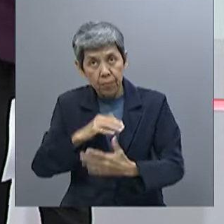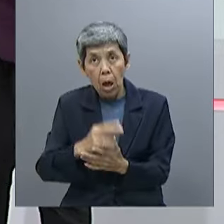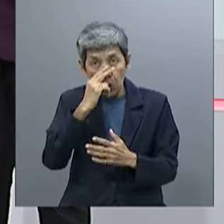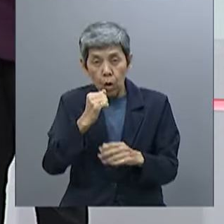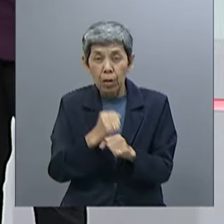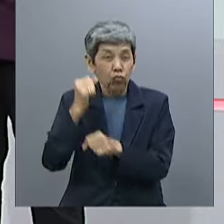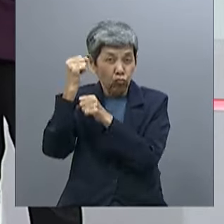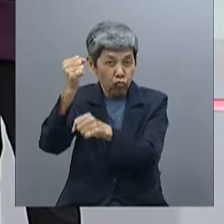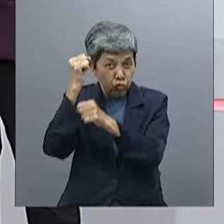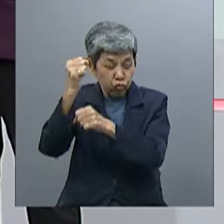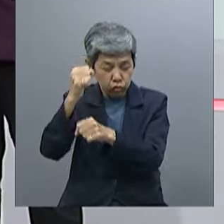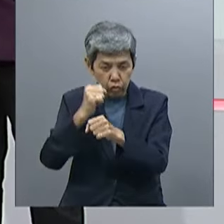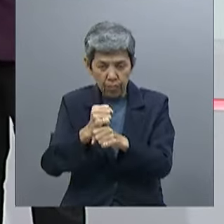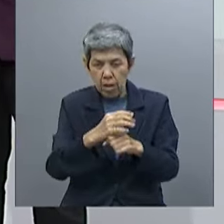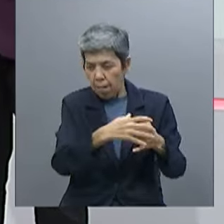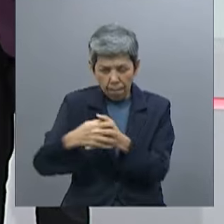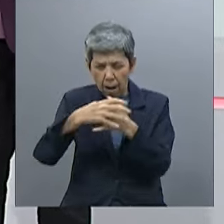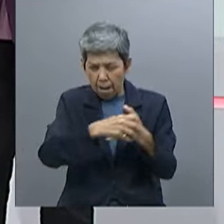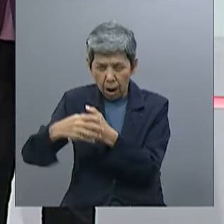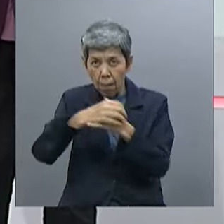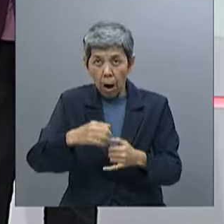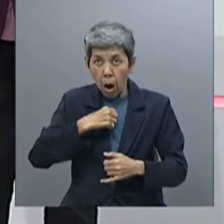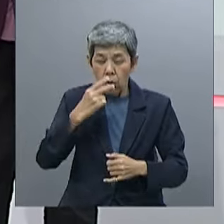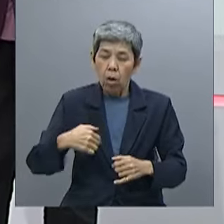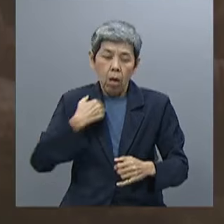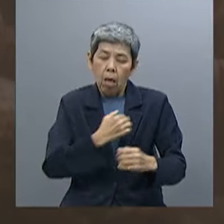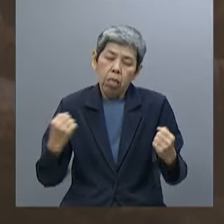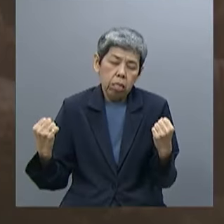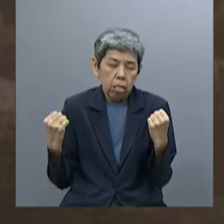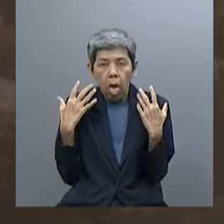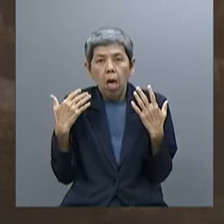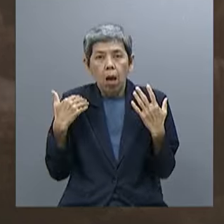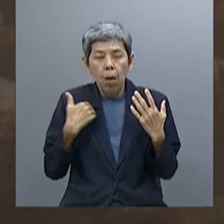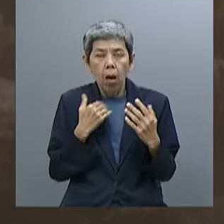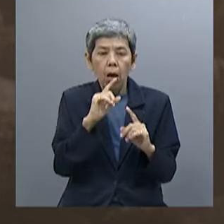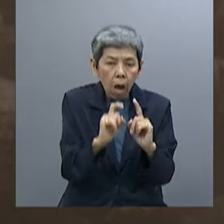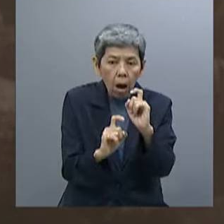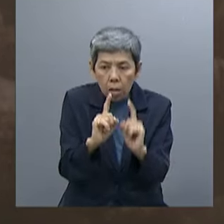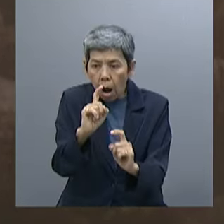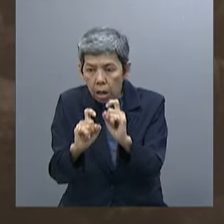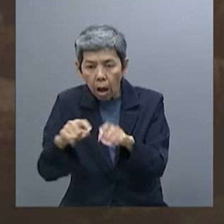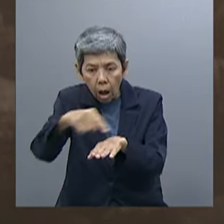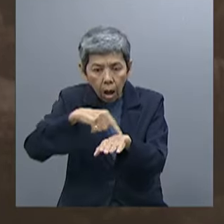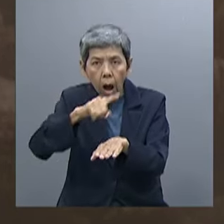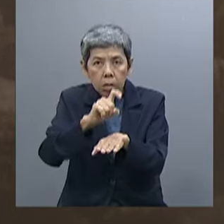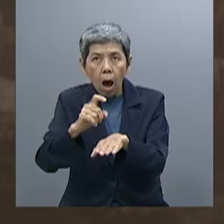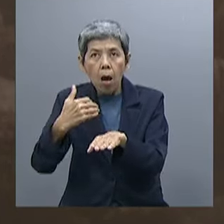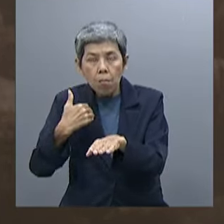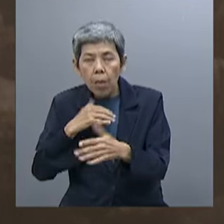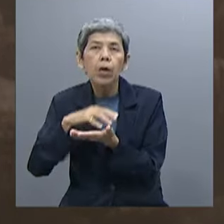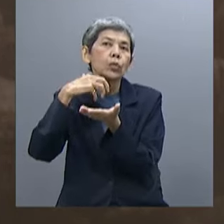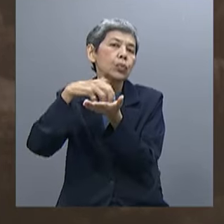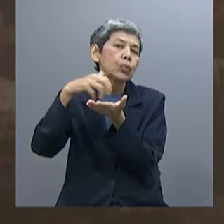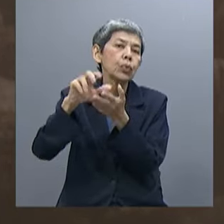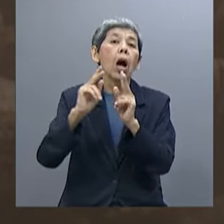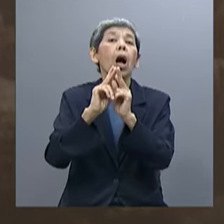ผู้ชุมนุมซึ่งถูกควบคุมตัวมาในสภาพที่ร่างกายอ่อนแอเสียชีวิตอยู่ภายในรถนะคะโดยที่รายงานของคณะ